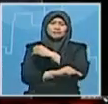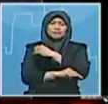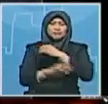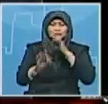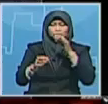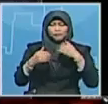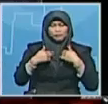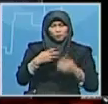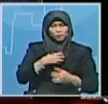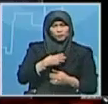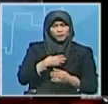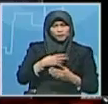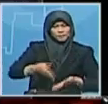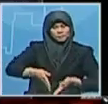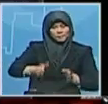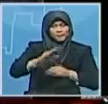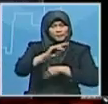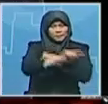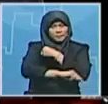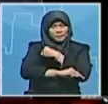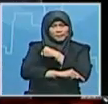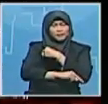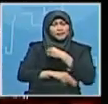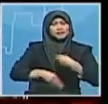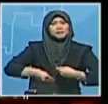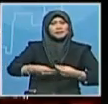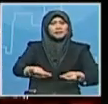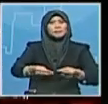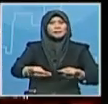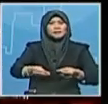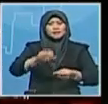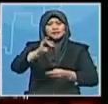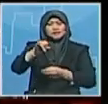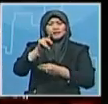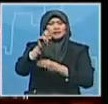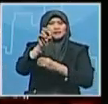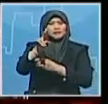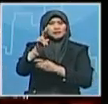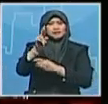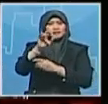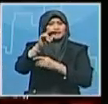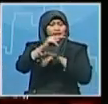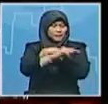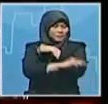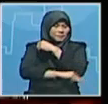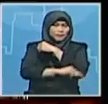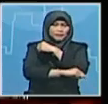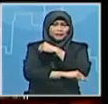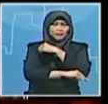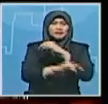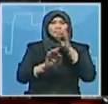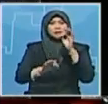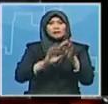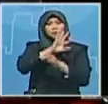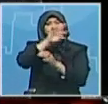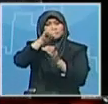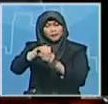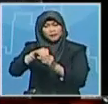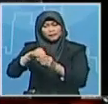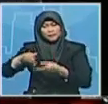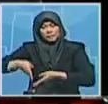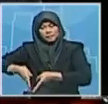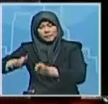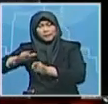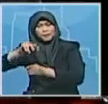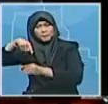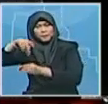aduan untuk jalan negeri, kita akan salurkan kepada JKR negeri untuk laksanakan. Malahan kalau melibatkan jalan-jalan PBT